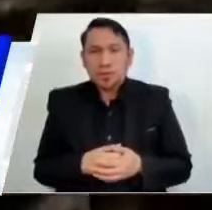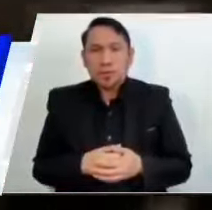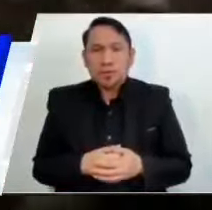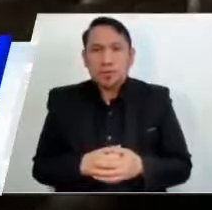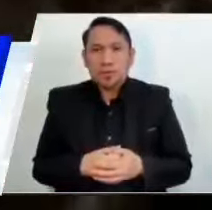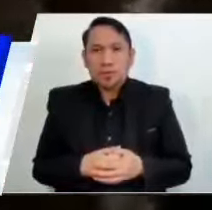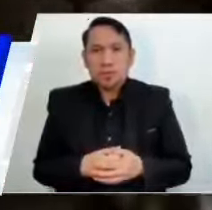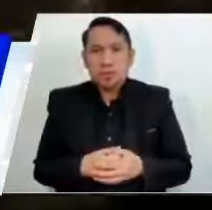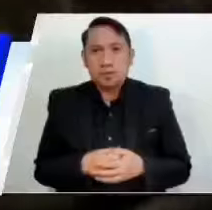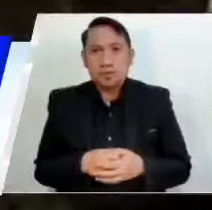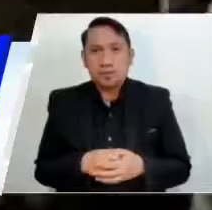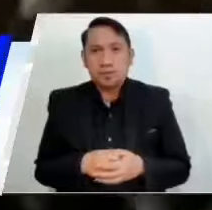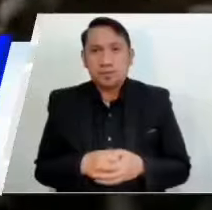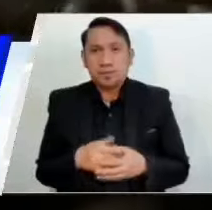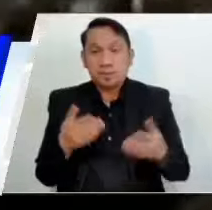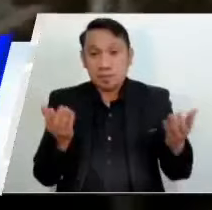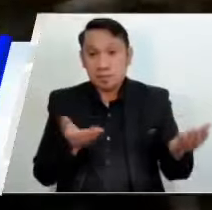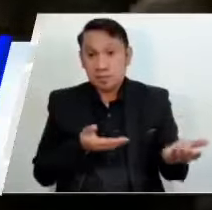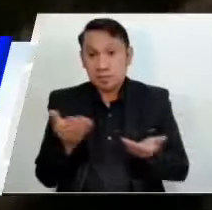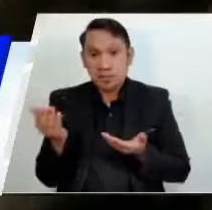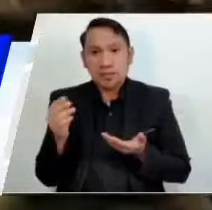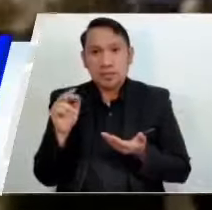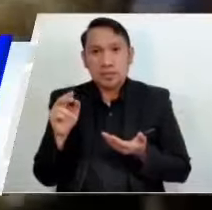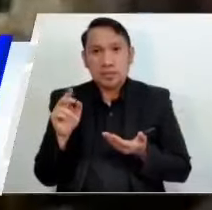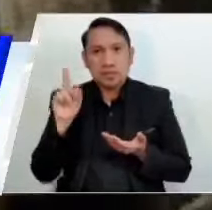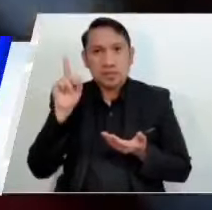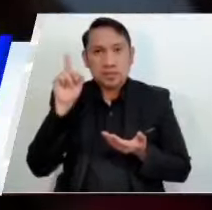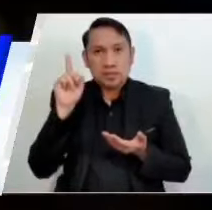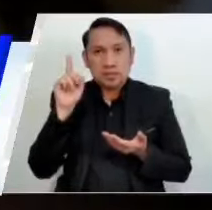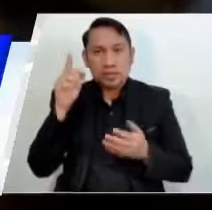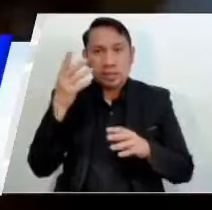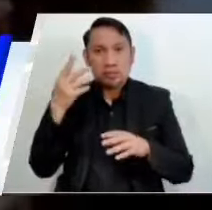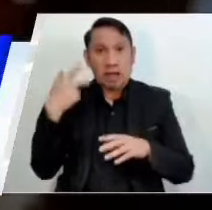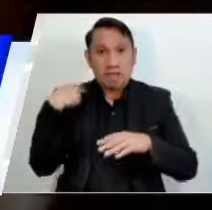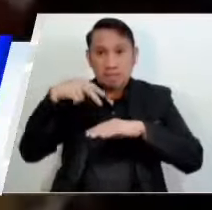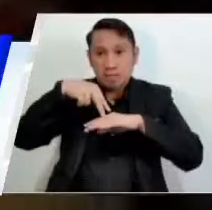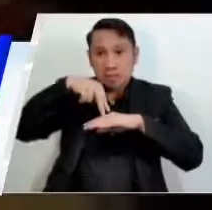Pagdating sa harapan ng National Museum, isa pang deboto ang nalaglag sa andas.